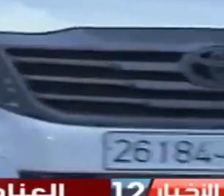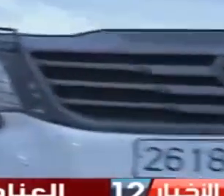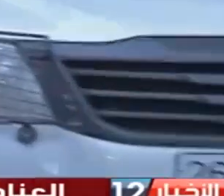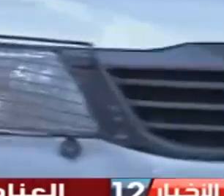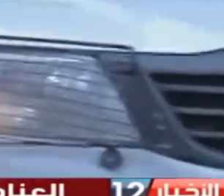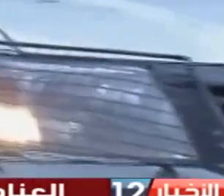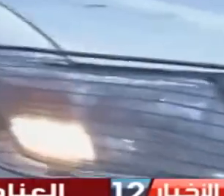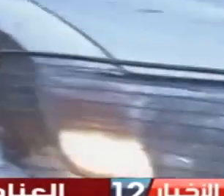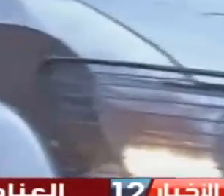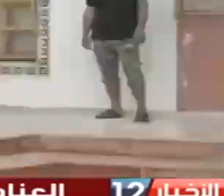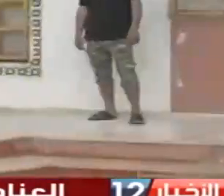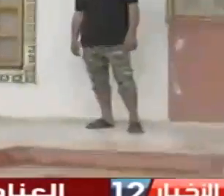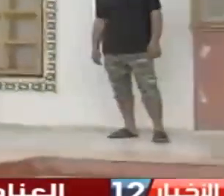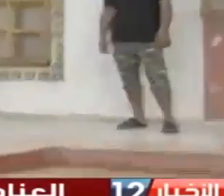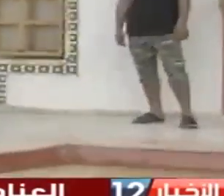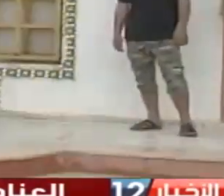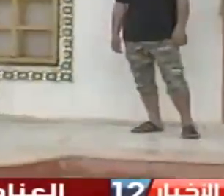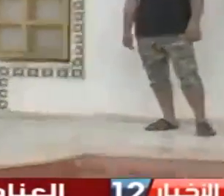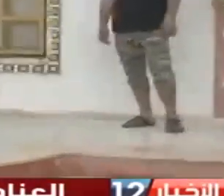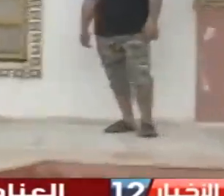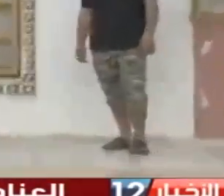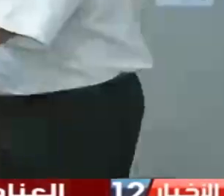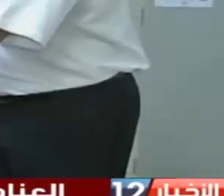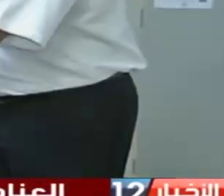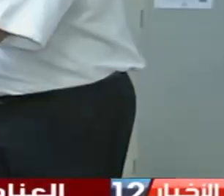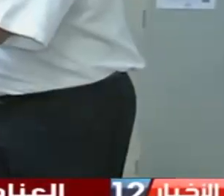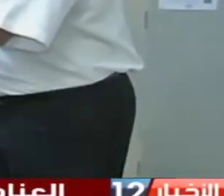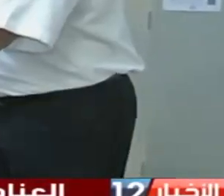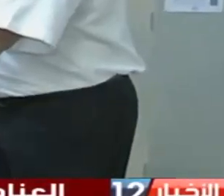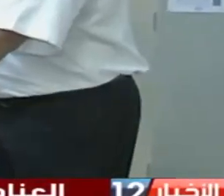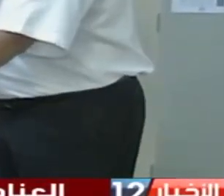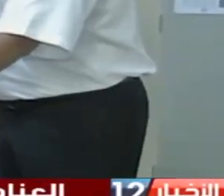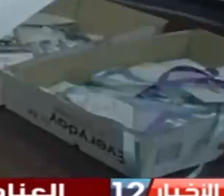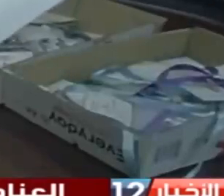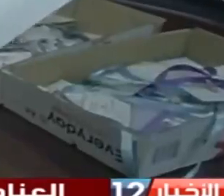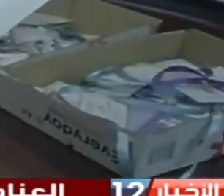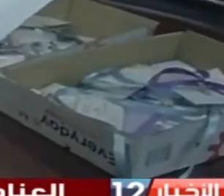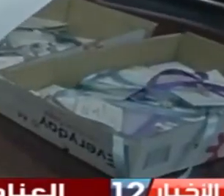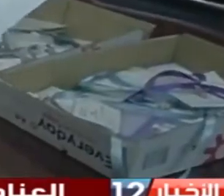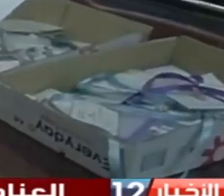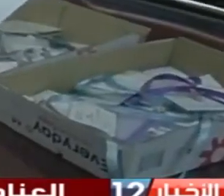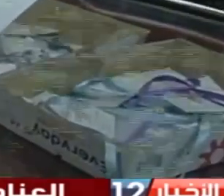المستوى الوطني عملية بيضاء لتأمين مسار توزيع الامتحانات على المراكز.